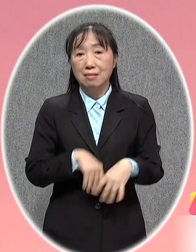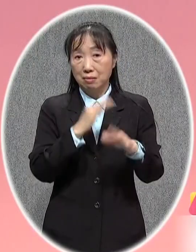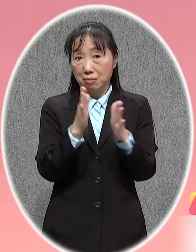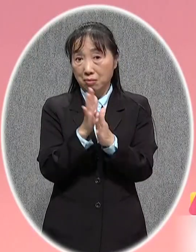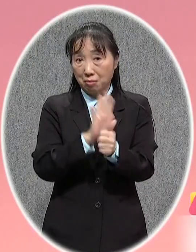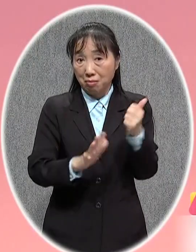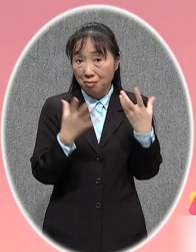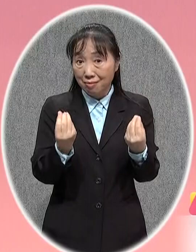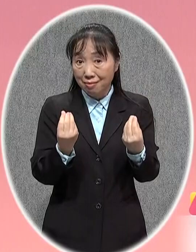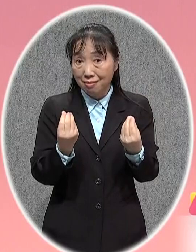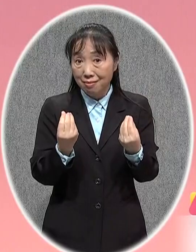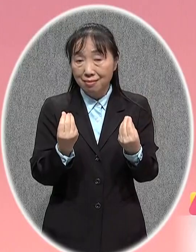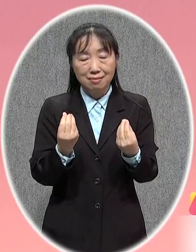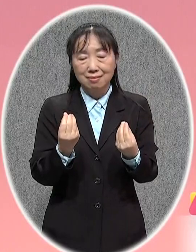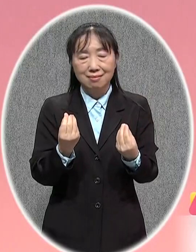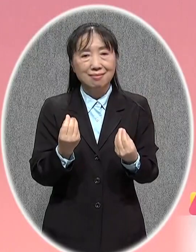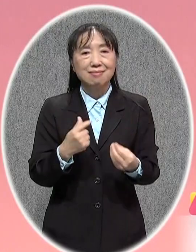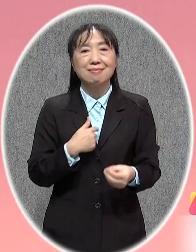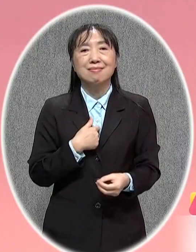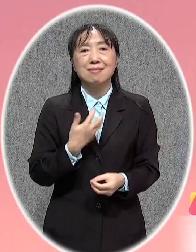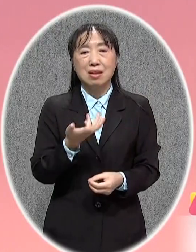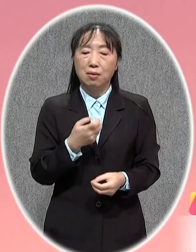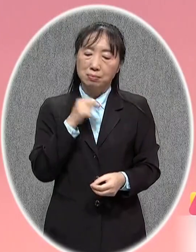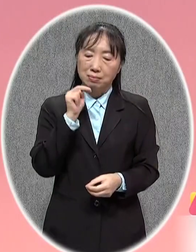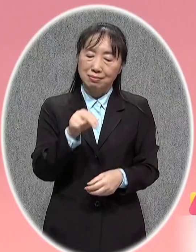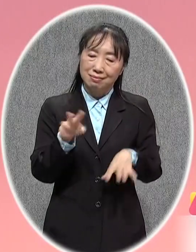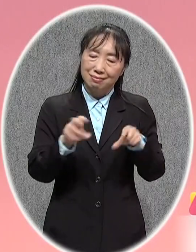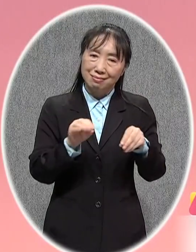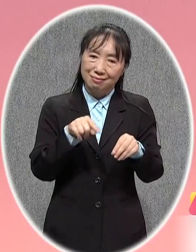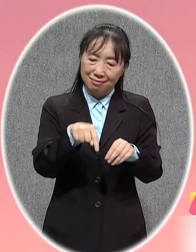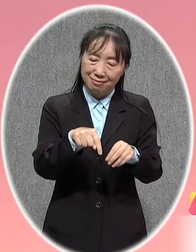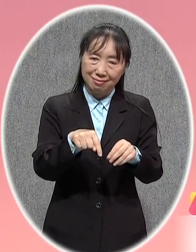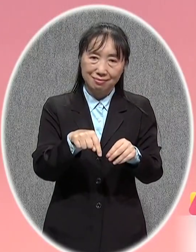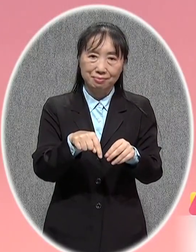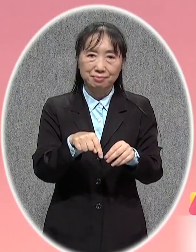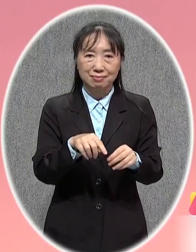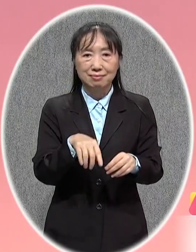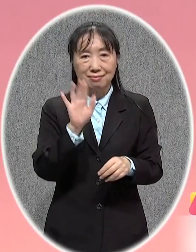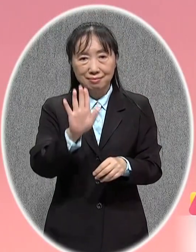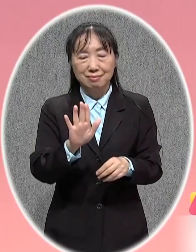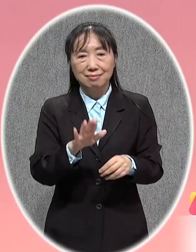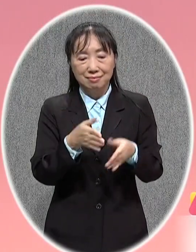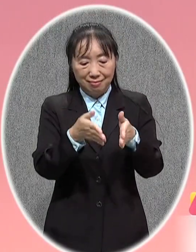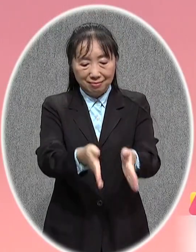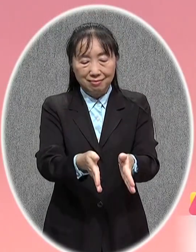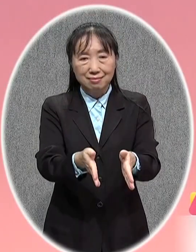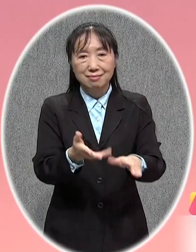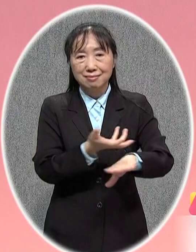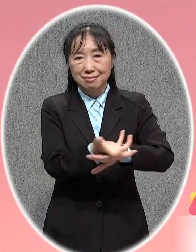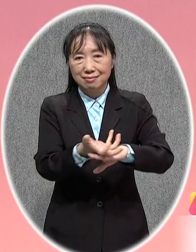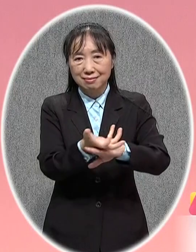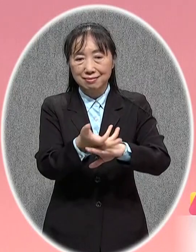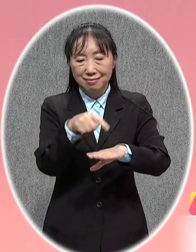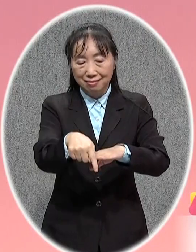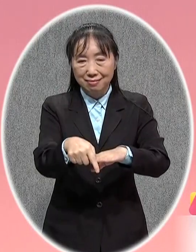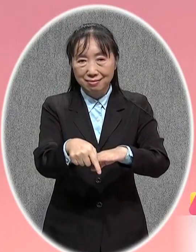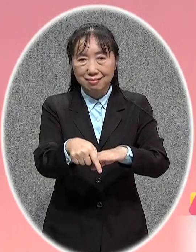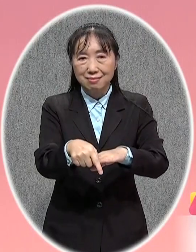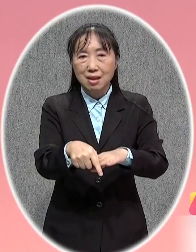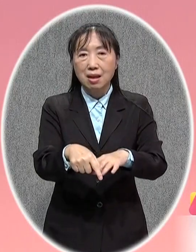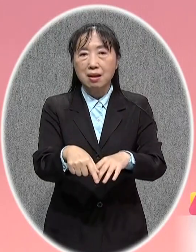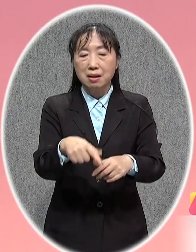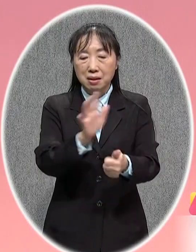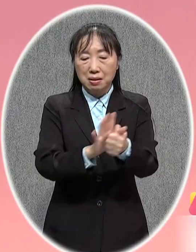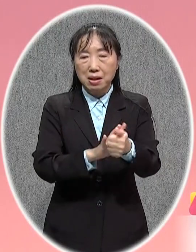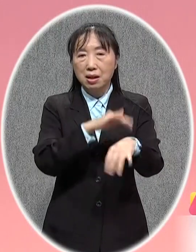有影响？我刚强调的，就我看到呢，就是说至少它已经对这个藻礁的生态系可能的影响已经